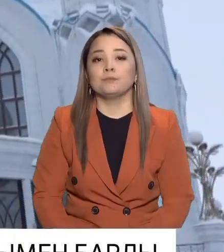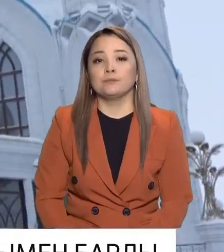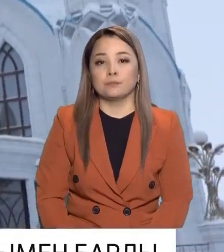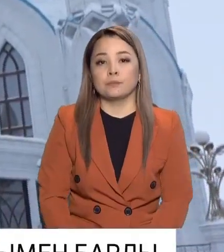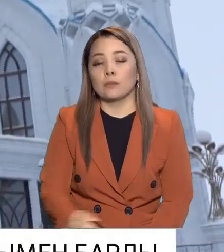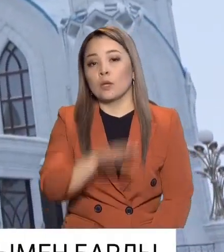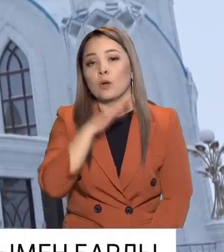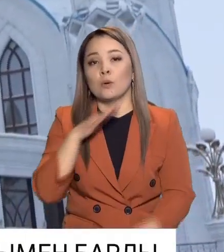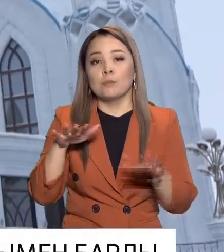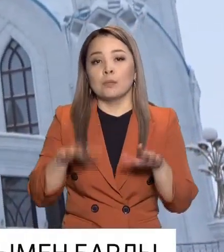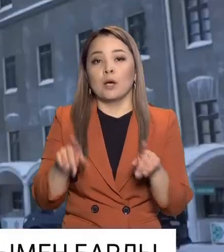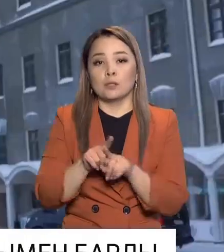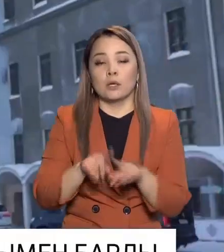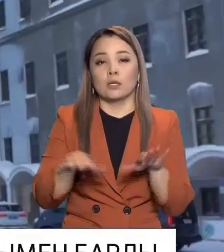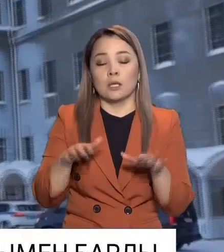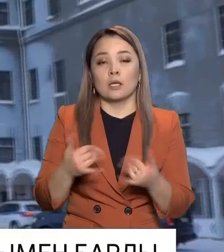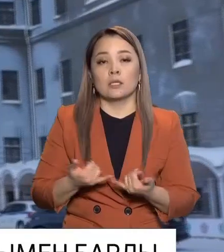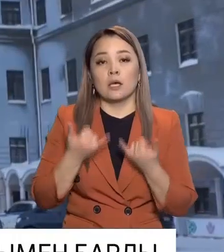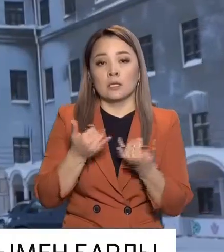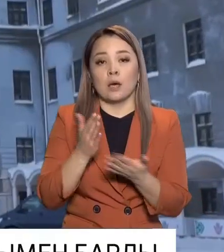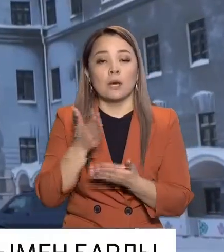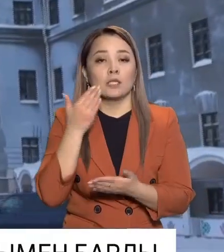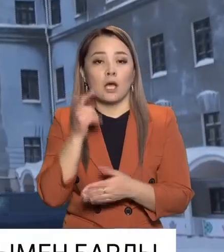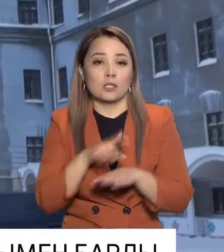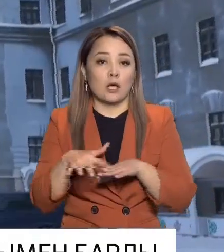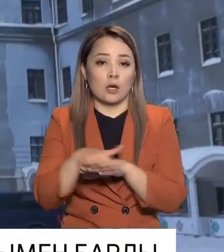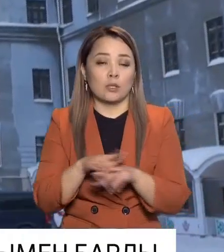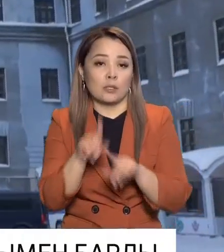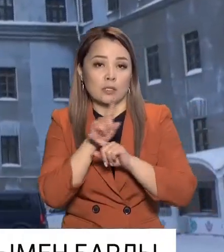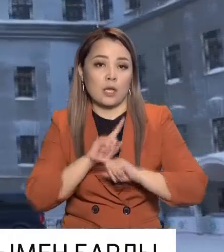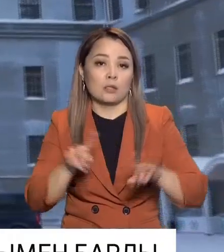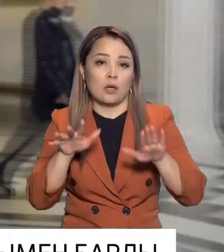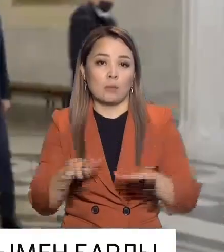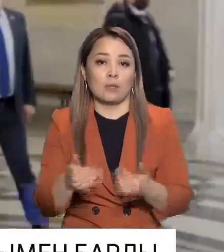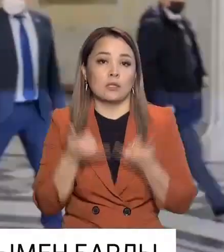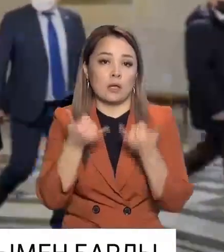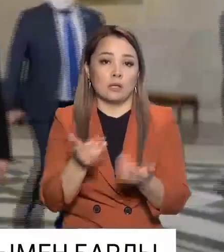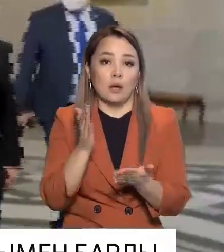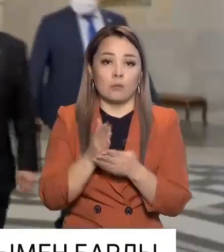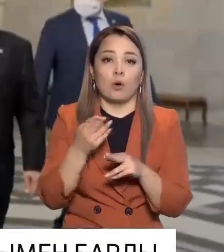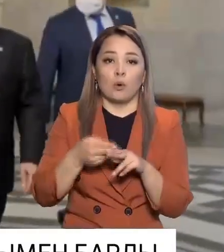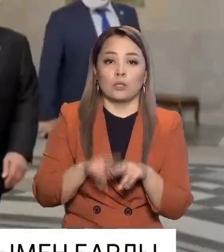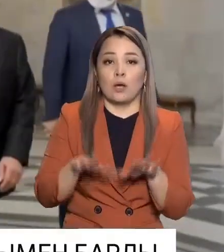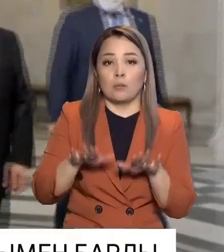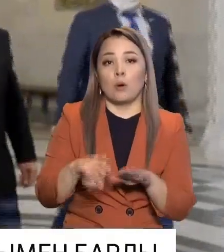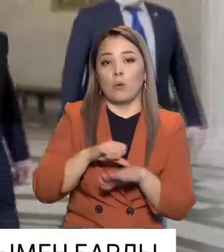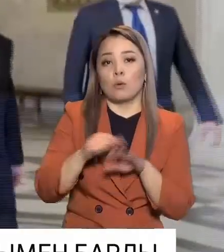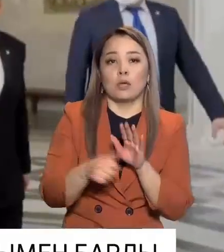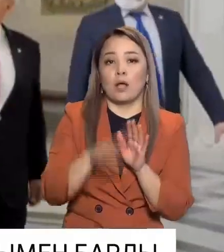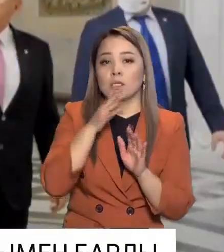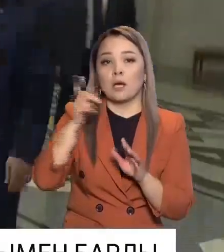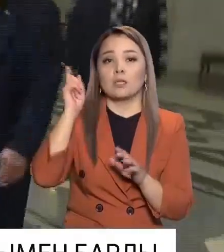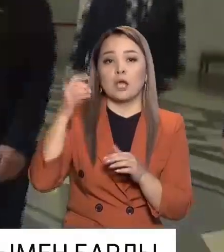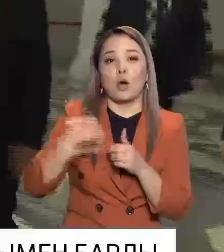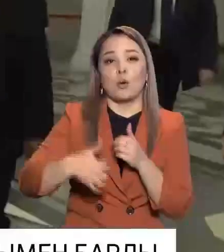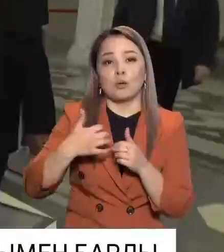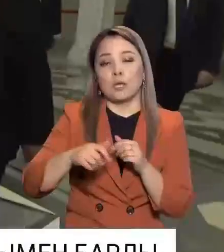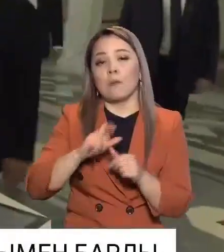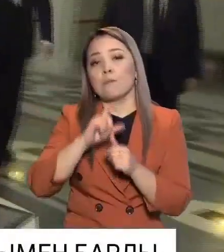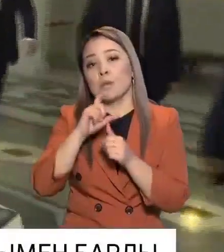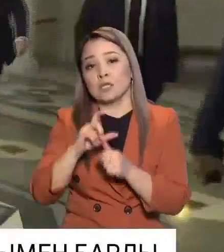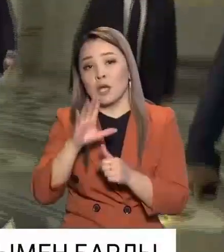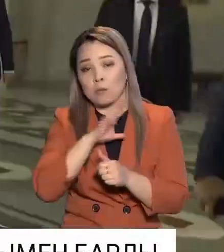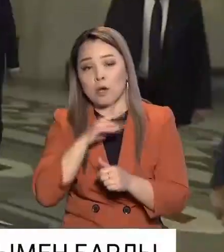Көп мұнаралы әйгілі Құл Шәриф мешіті татар жұрты үшін ерекше орынға ие. Ол тұрған жерде 16-шы ғасырдың ортасына дейін мешіт болып,